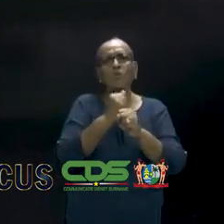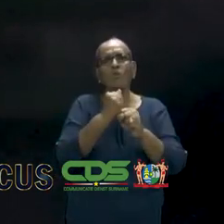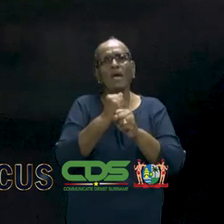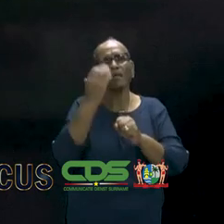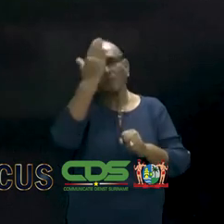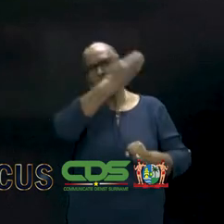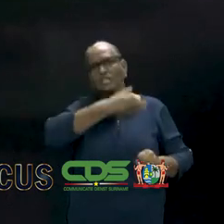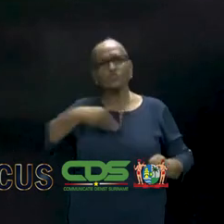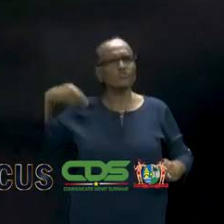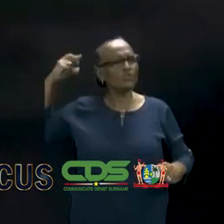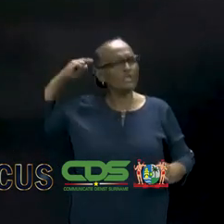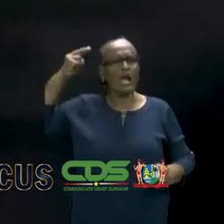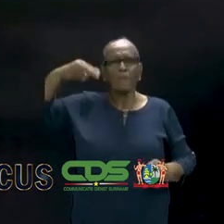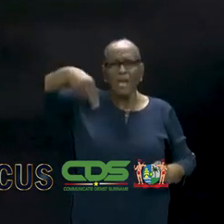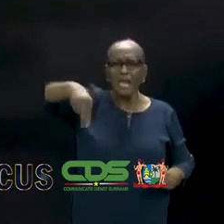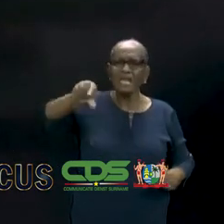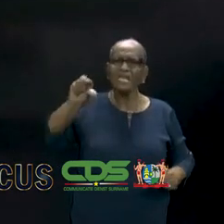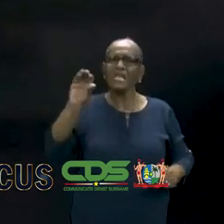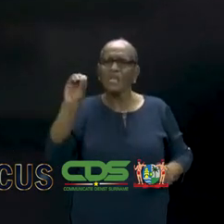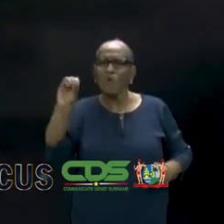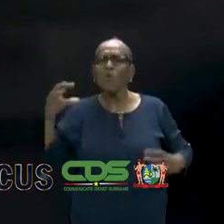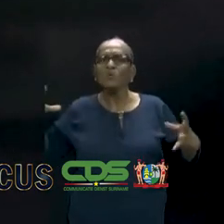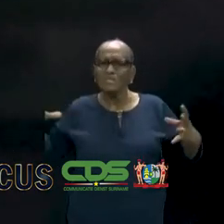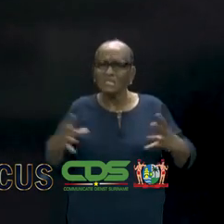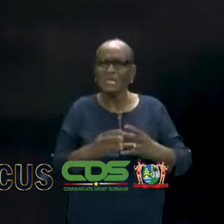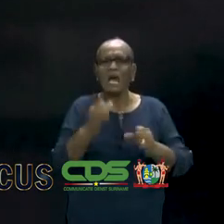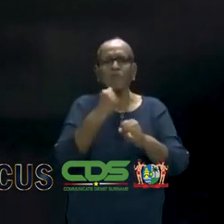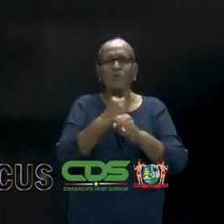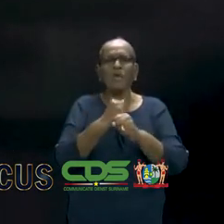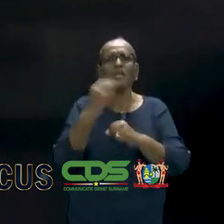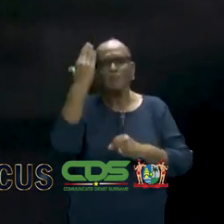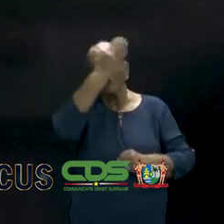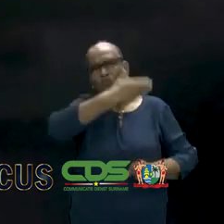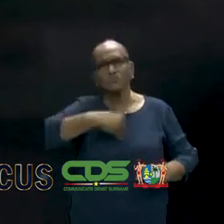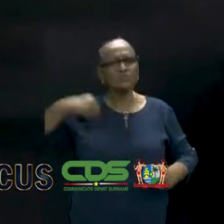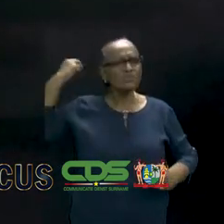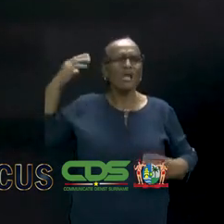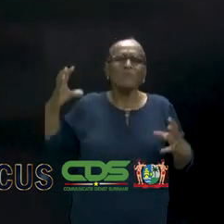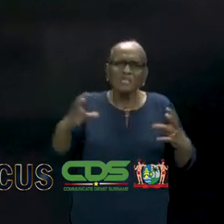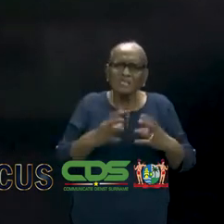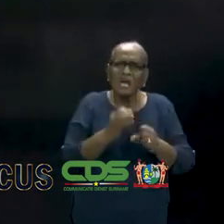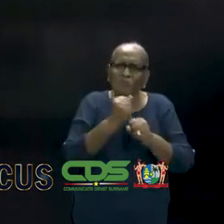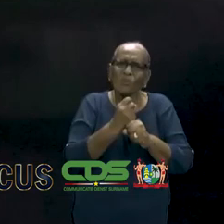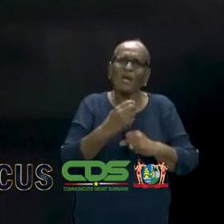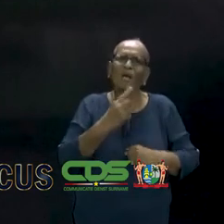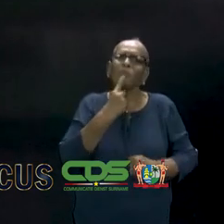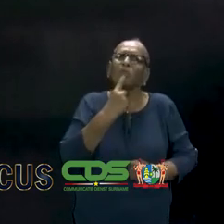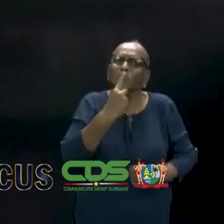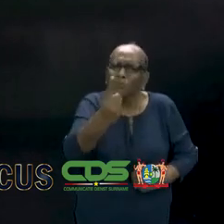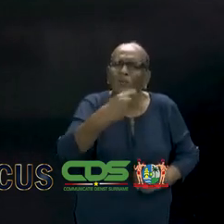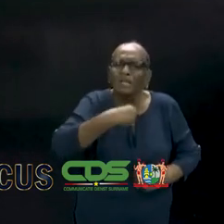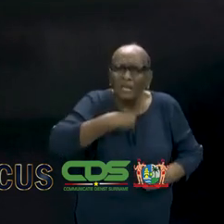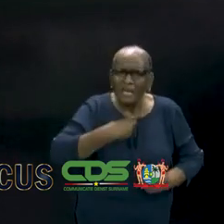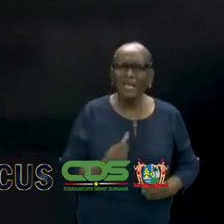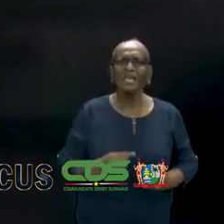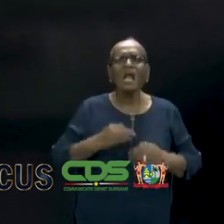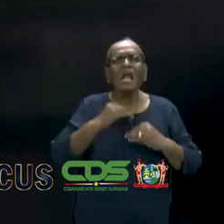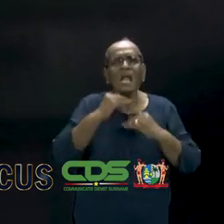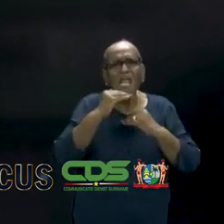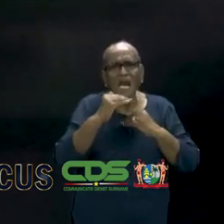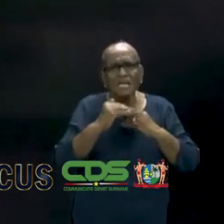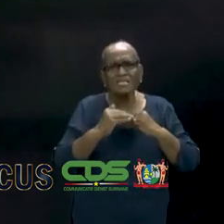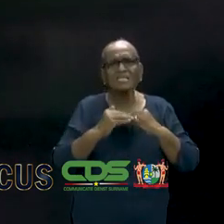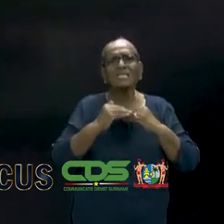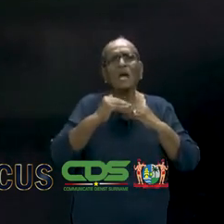samenwerking, NGO-samenwerking, dat moet er zijn. En daar proef ik dat er langzaam een afstand aan